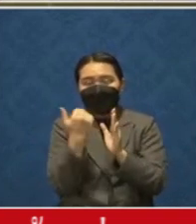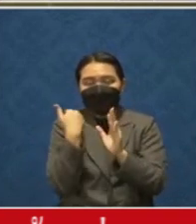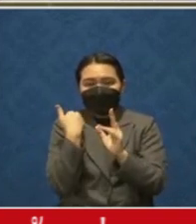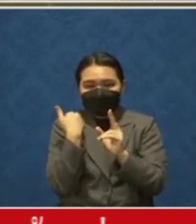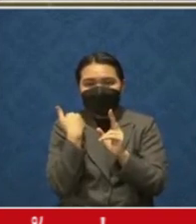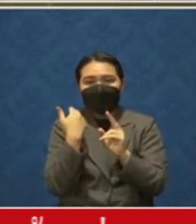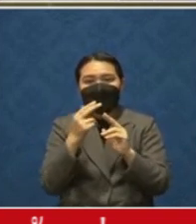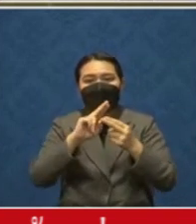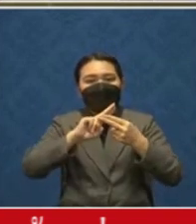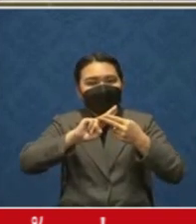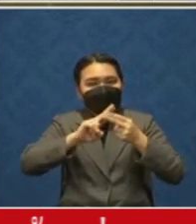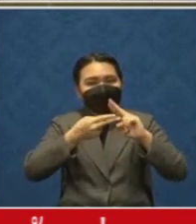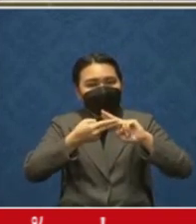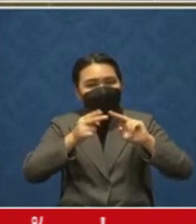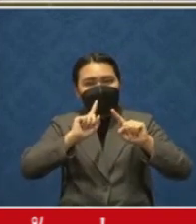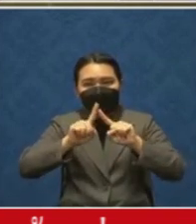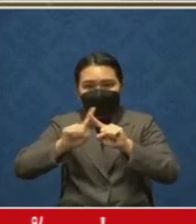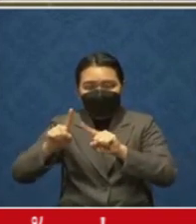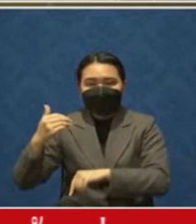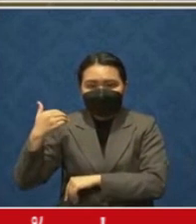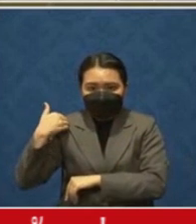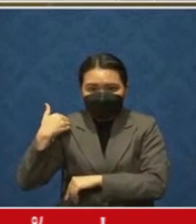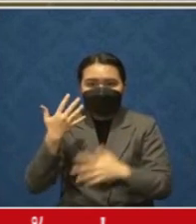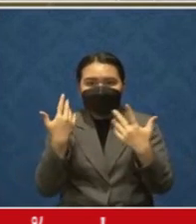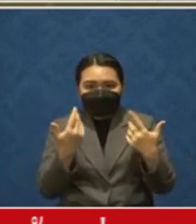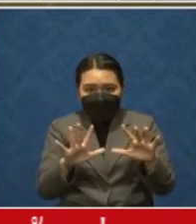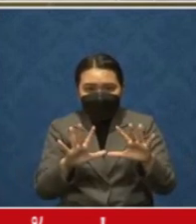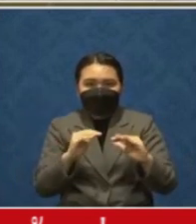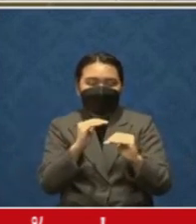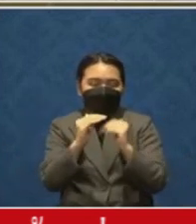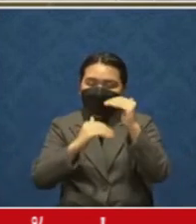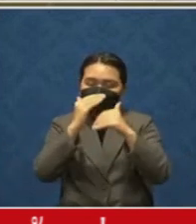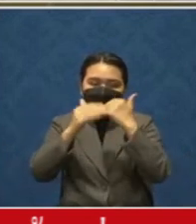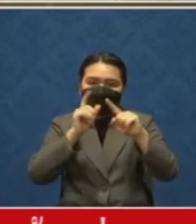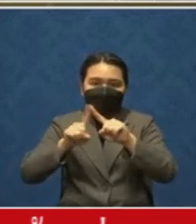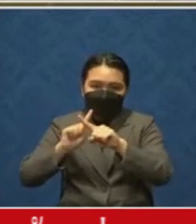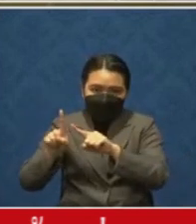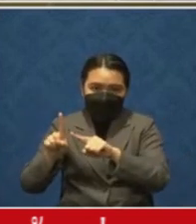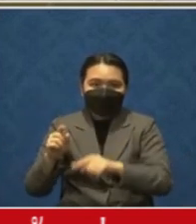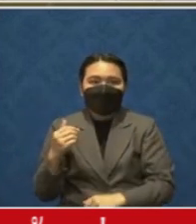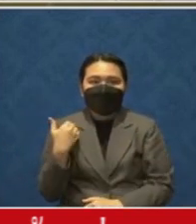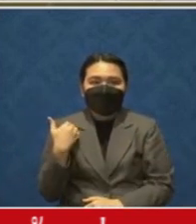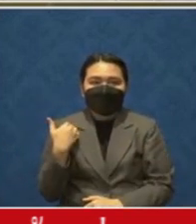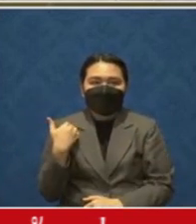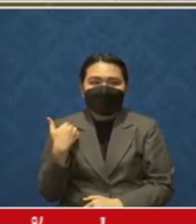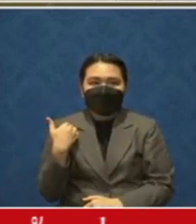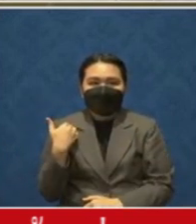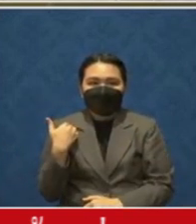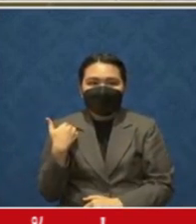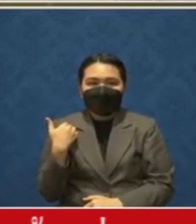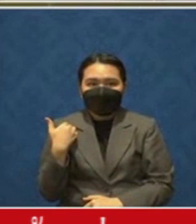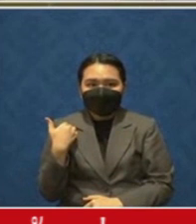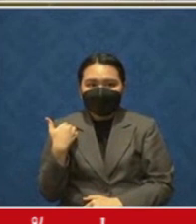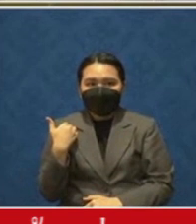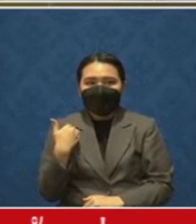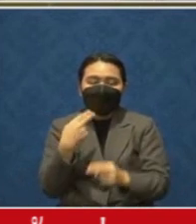ะครับการสร้างองค์ความรู้ต่อยอดและพัฒนาด้วยความยั่งยืนครับนะครับมีดาว